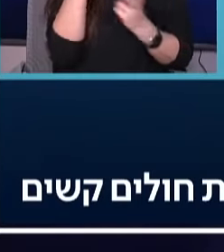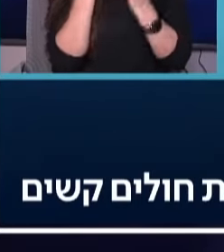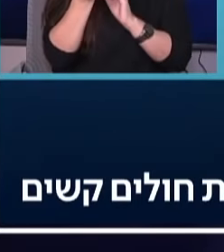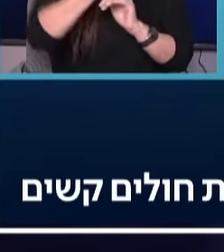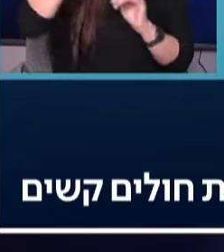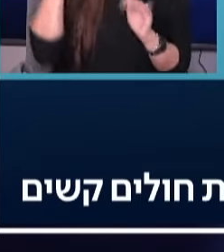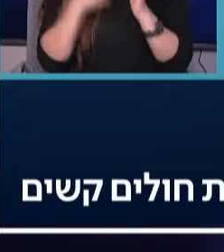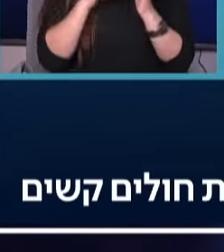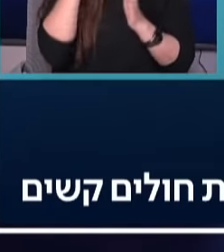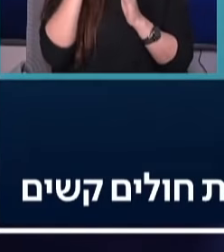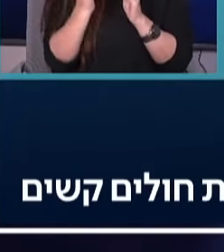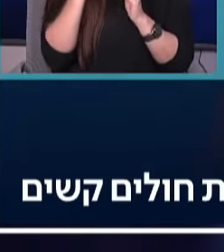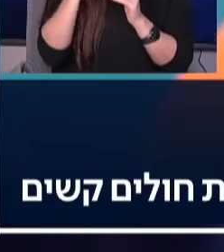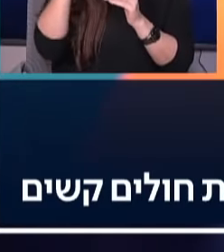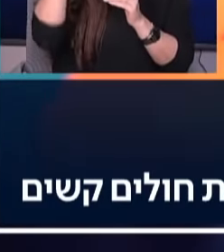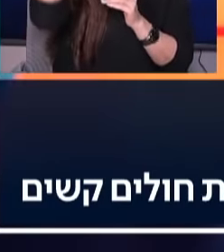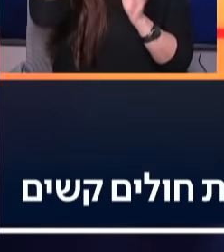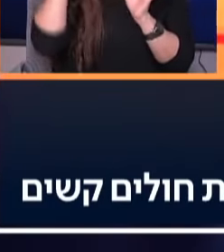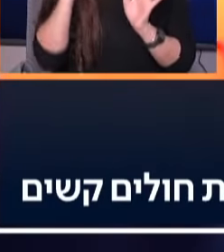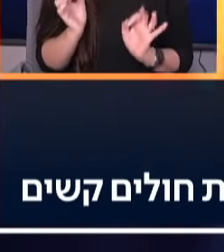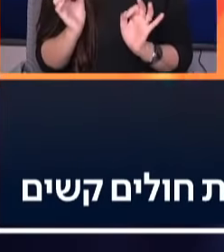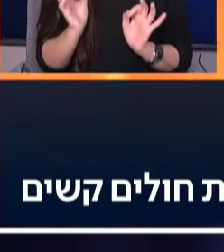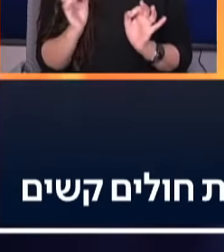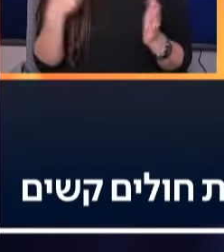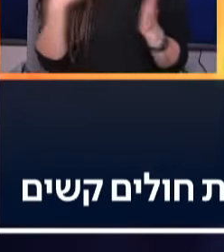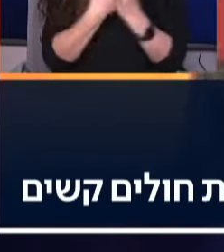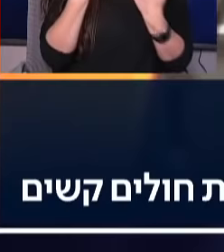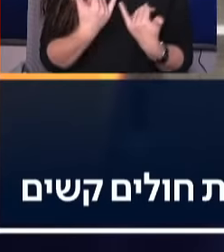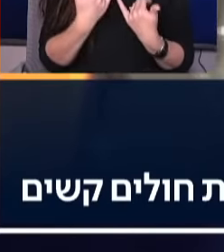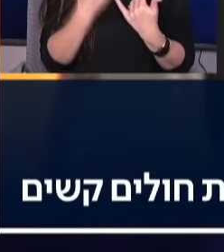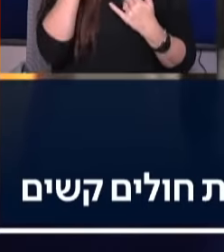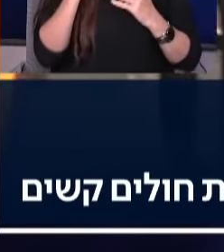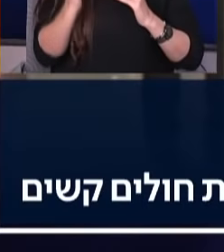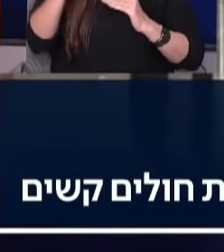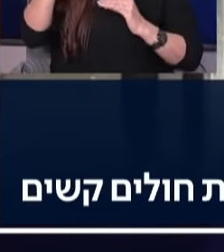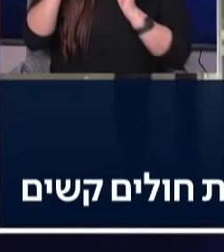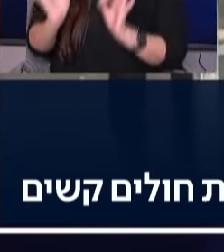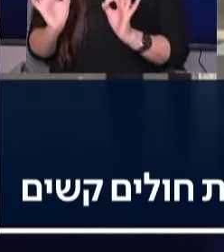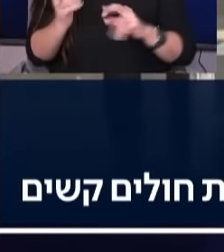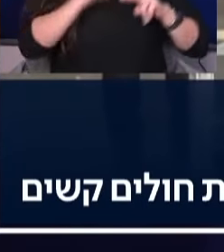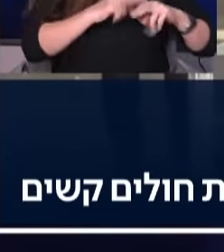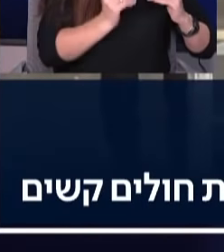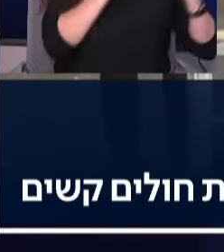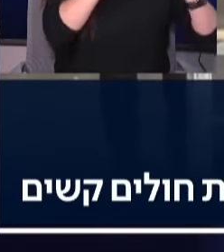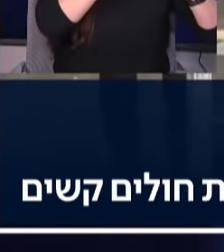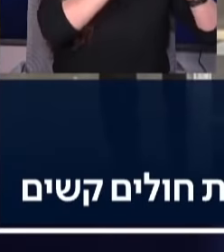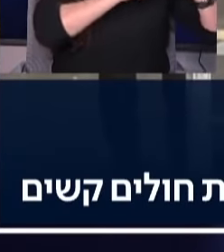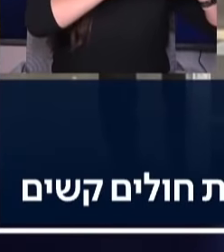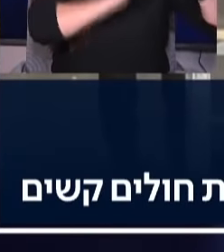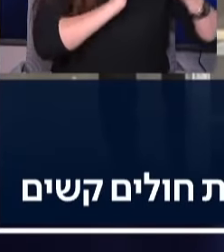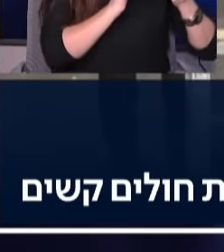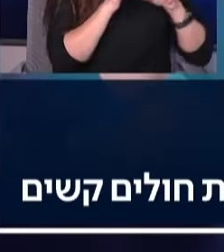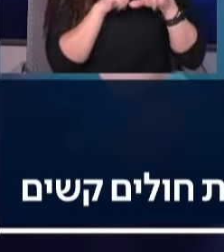את העלייה במאומתים. לפני כן, עד עכשיו הייתה דינמיקה במהלך המגפה שהייתה עלייה במאומתים ואז חולים קשים, זה כבר לא המצב. ולכן